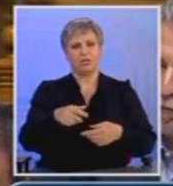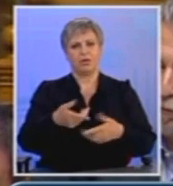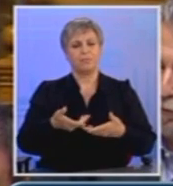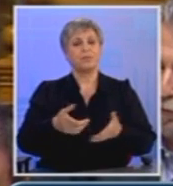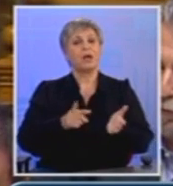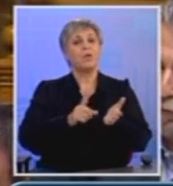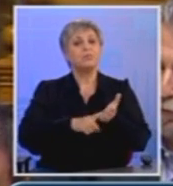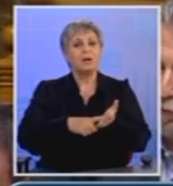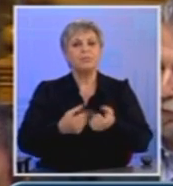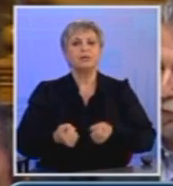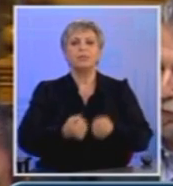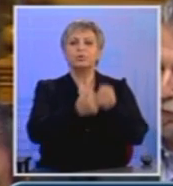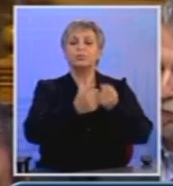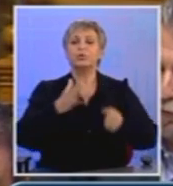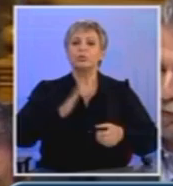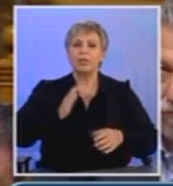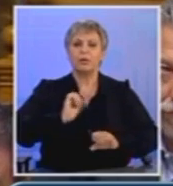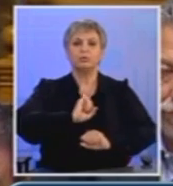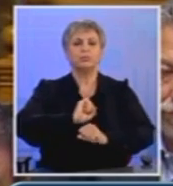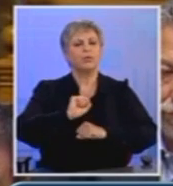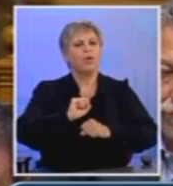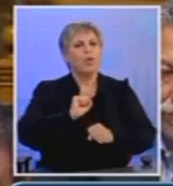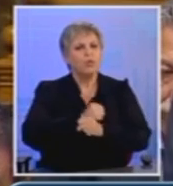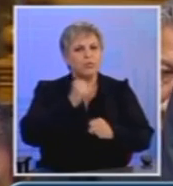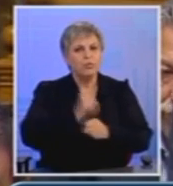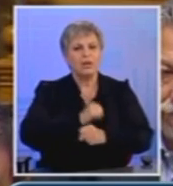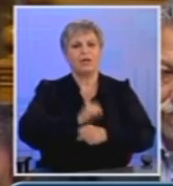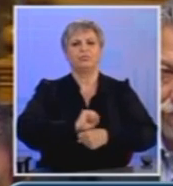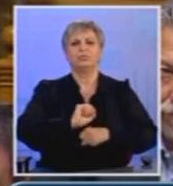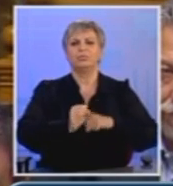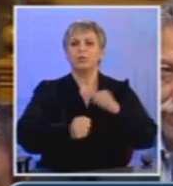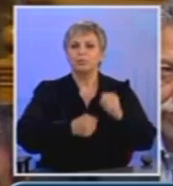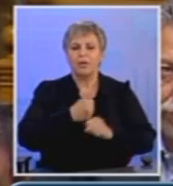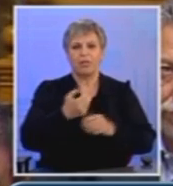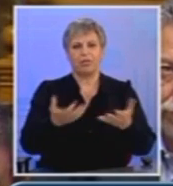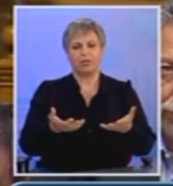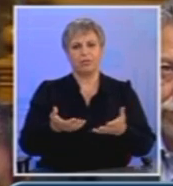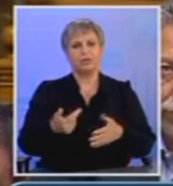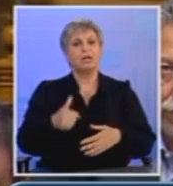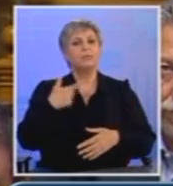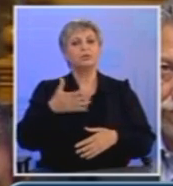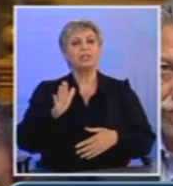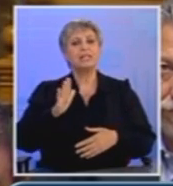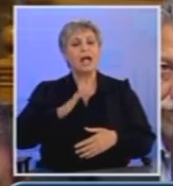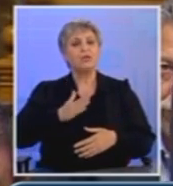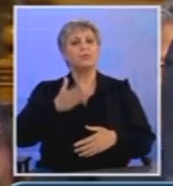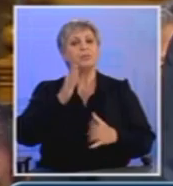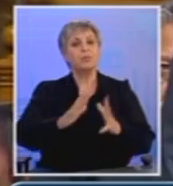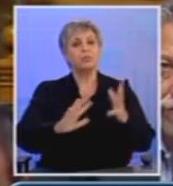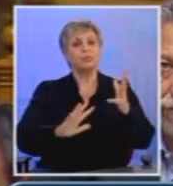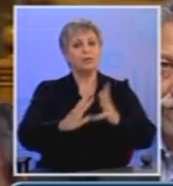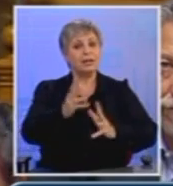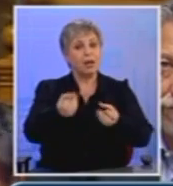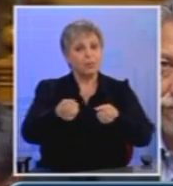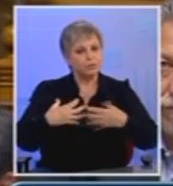ανθρώπους του μόχθου και της εργασίας να στηρίξουμε τους ανθρώπους εκείνους που μπορούν να δημιουργήσουν σε αυτό τον τόπο παρά τις